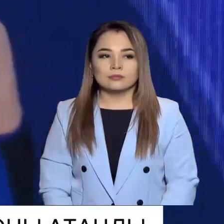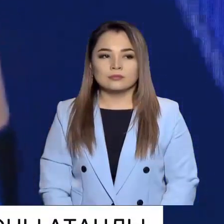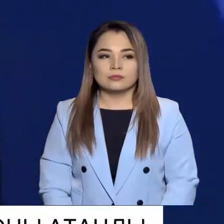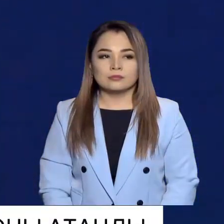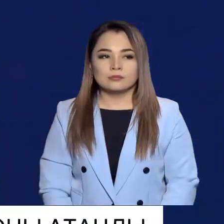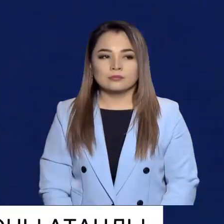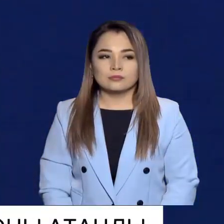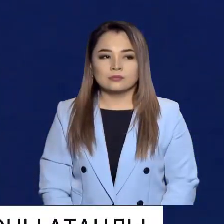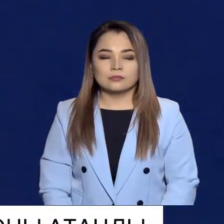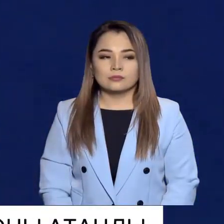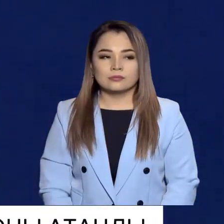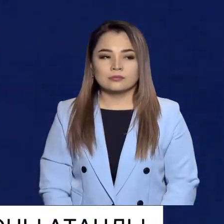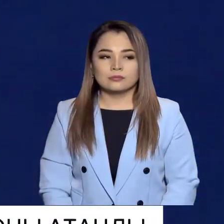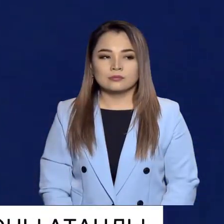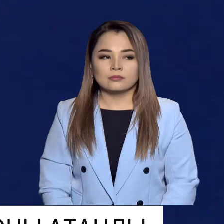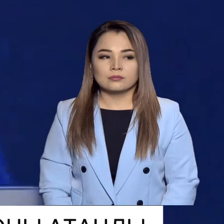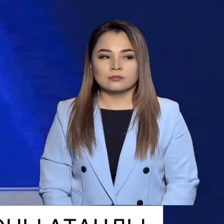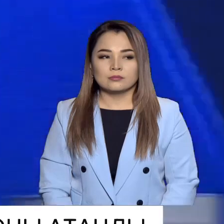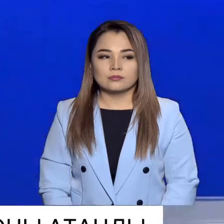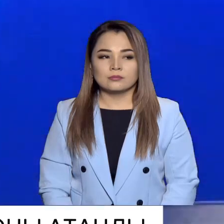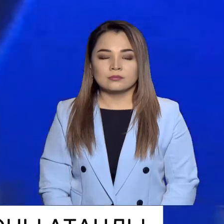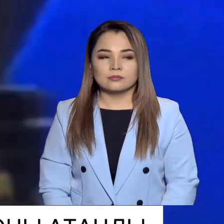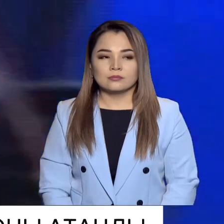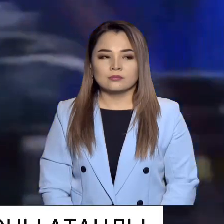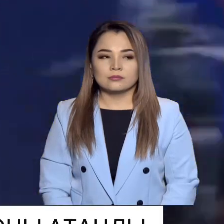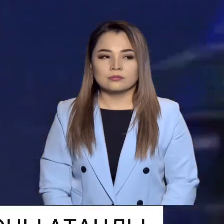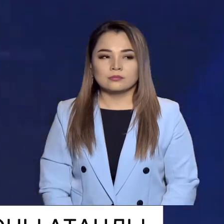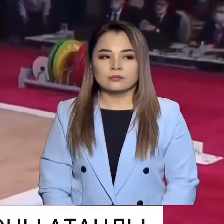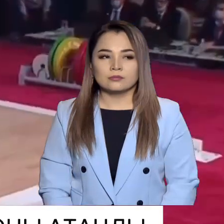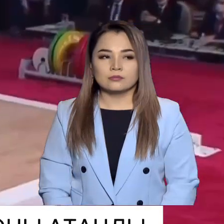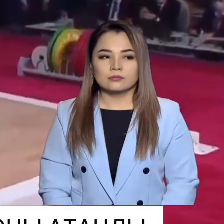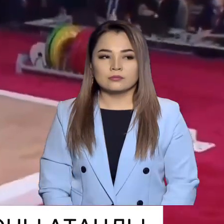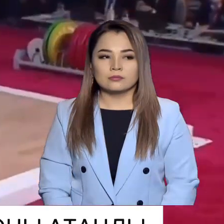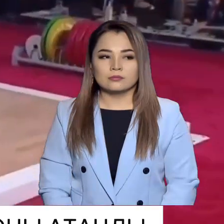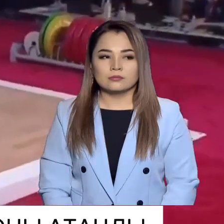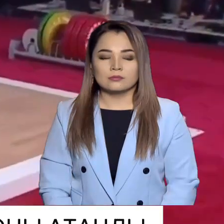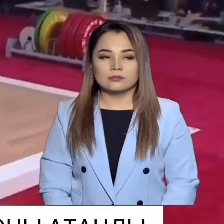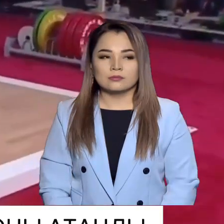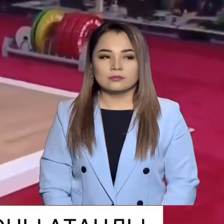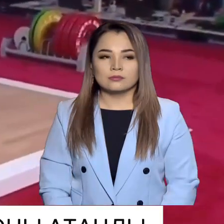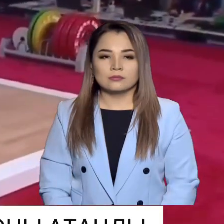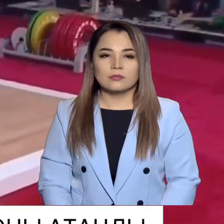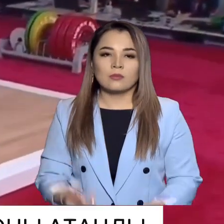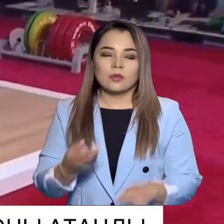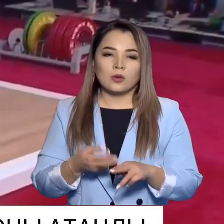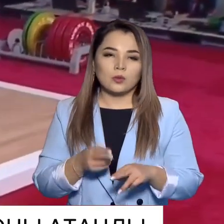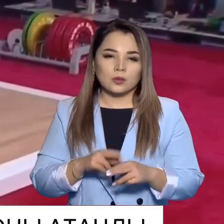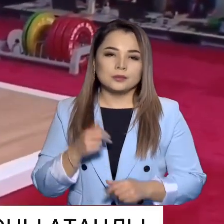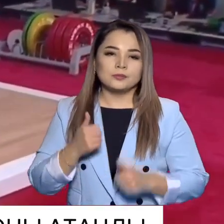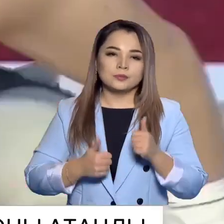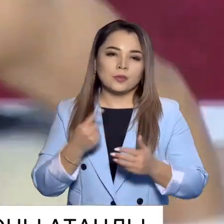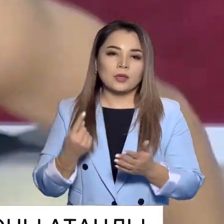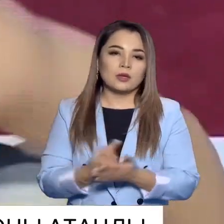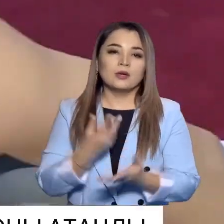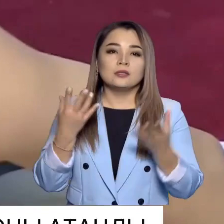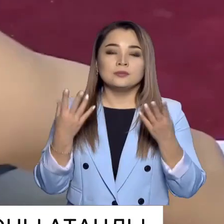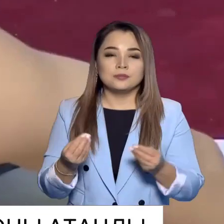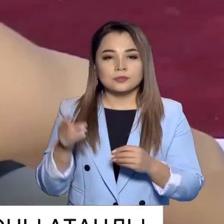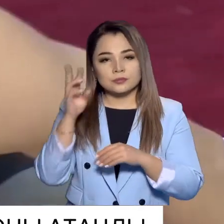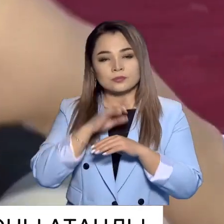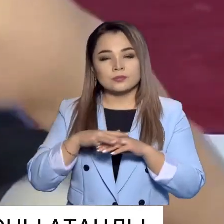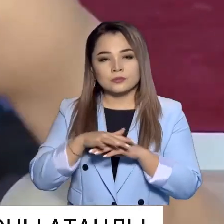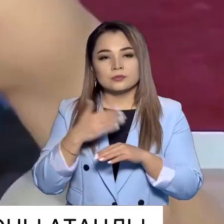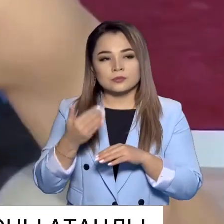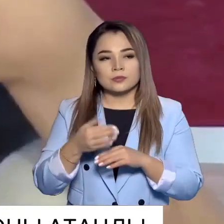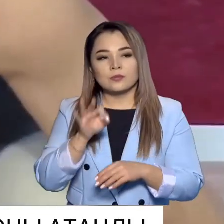Бұрызу 6 килограмм, 2 чорныш. Сөйтіп жарыстың алғашқы күнінде ел